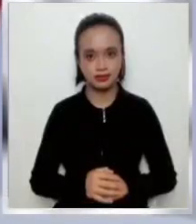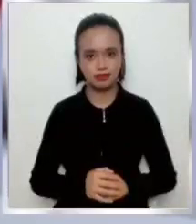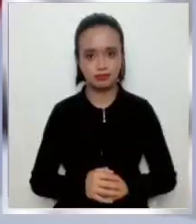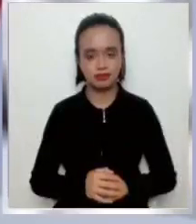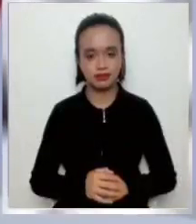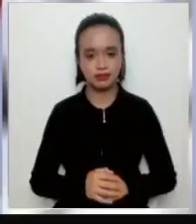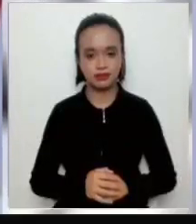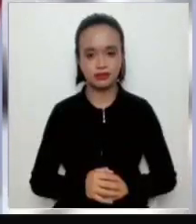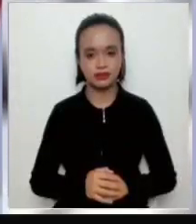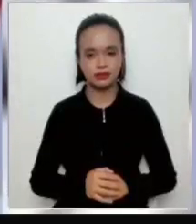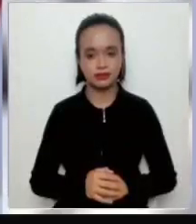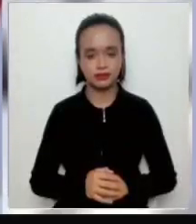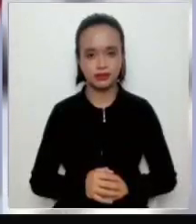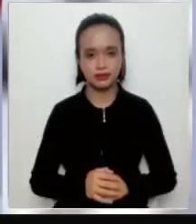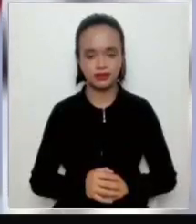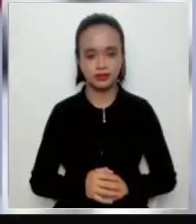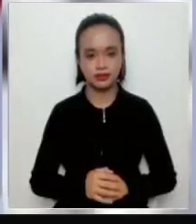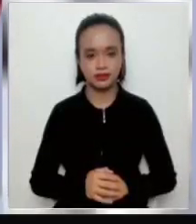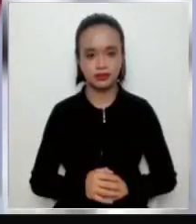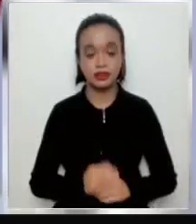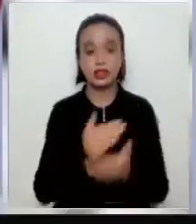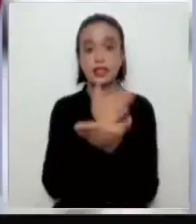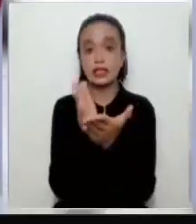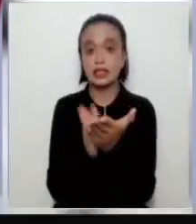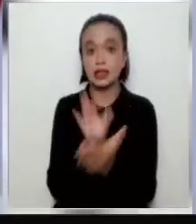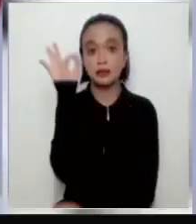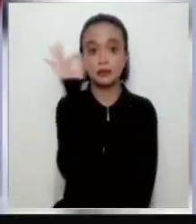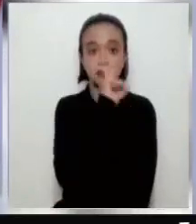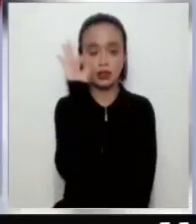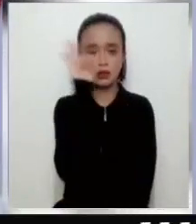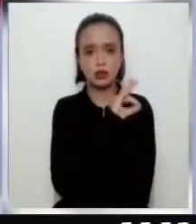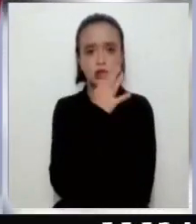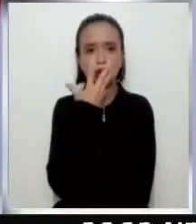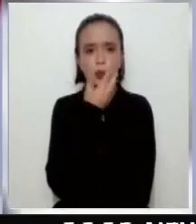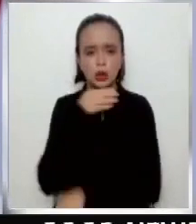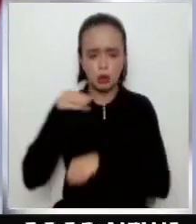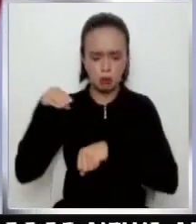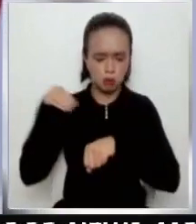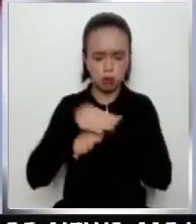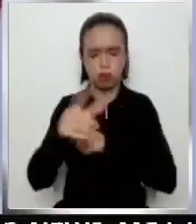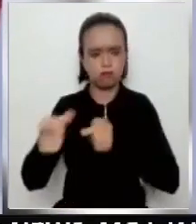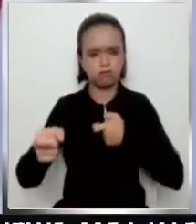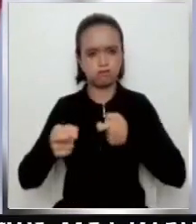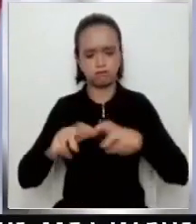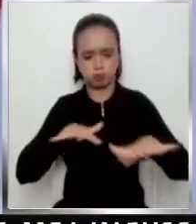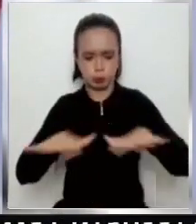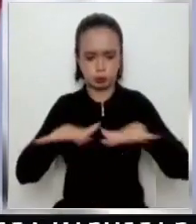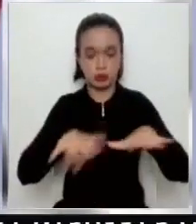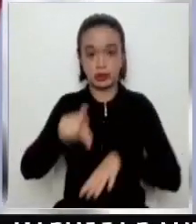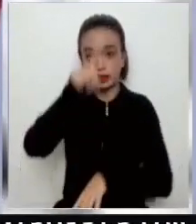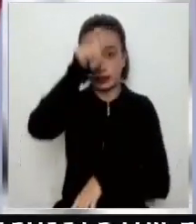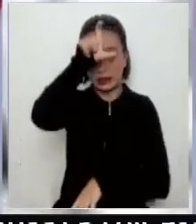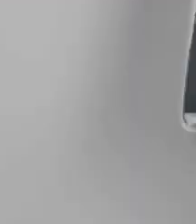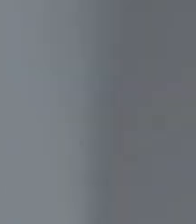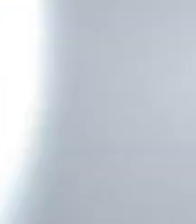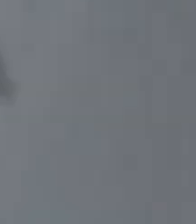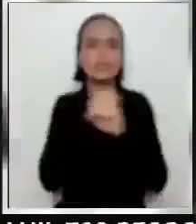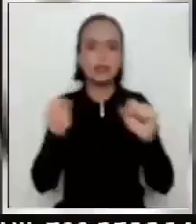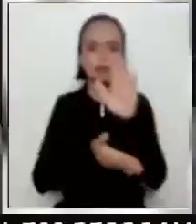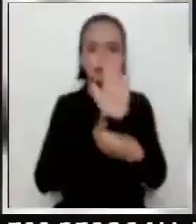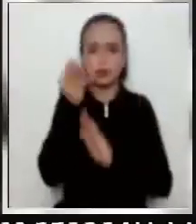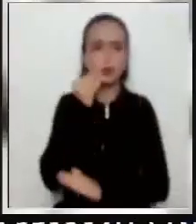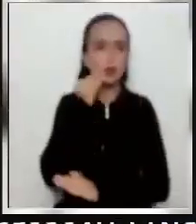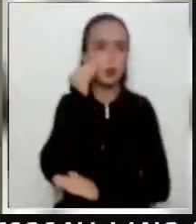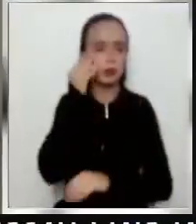Ligtas na nakabalik sa bansa ang ilang Pilipinong naapektuhan ng matinding lindol sa Turkiye. Nakatutok si Rafi Tima.